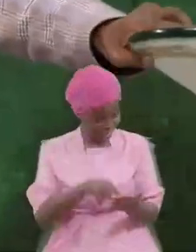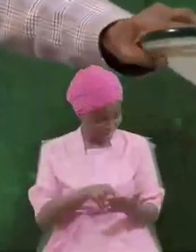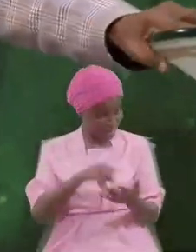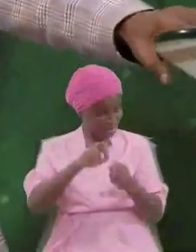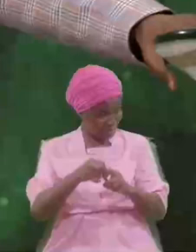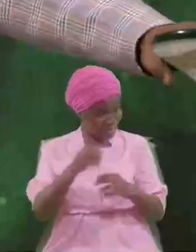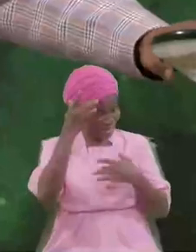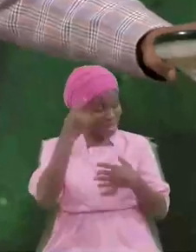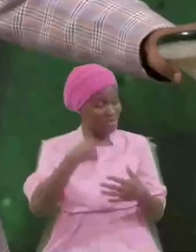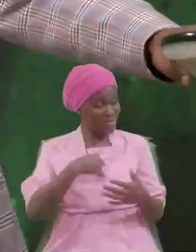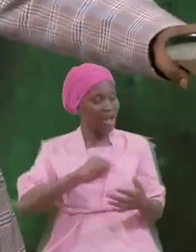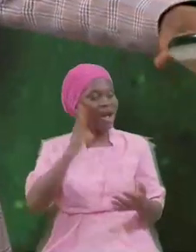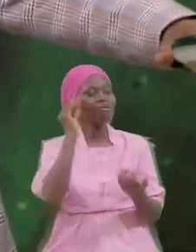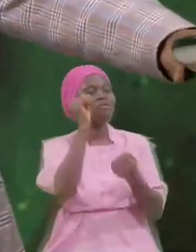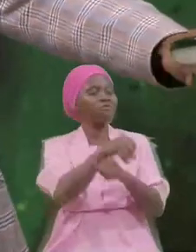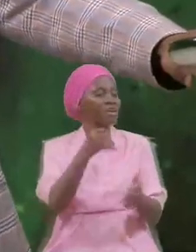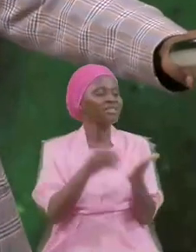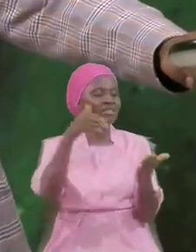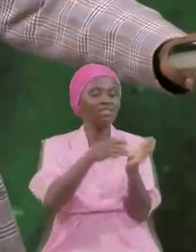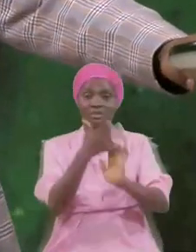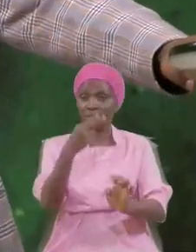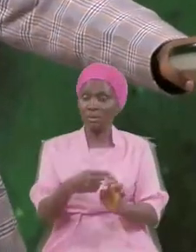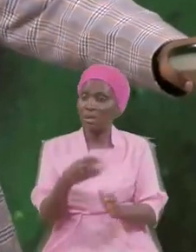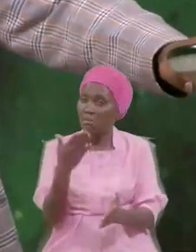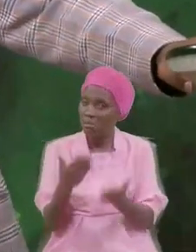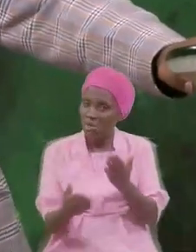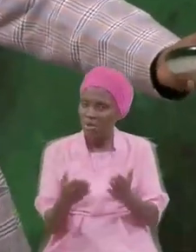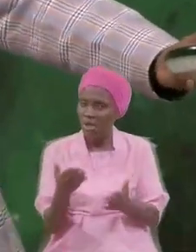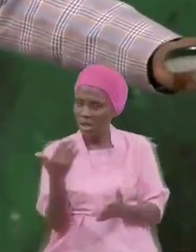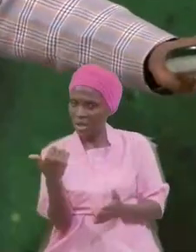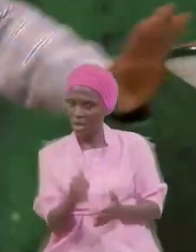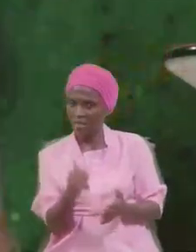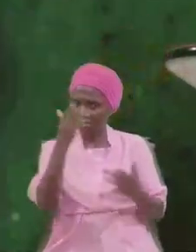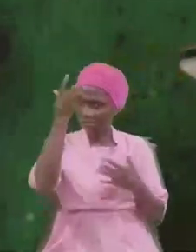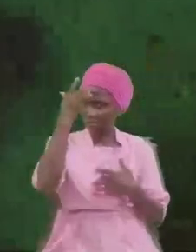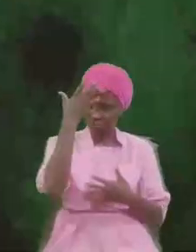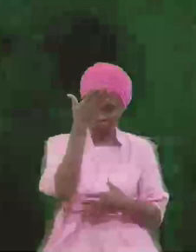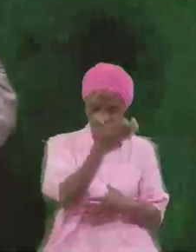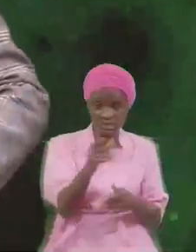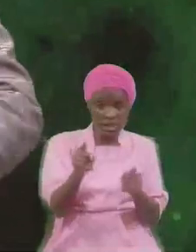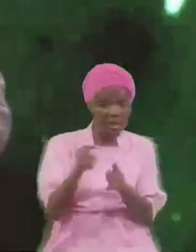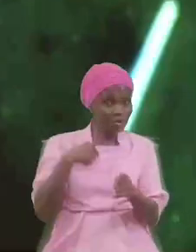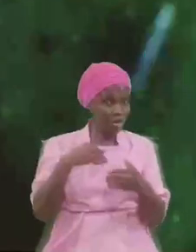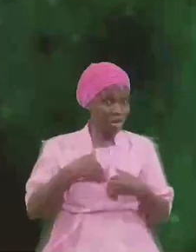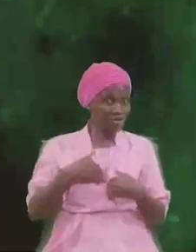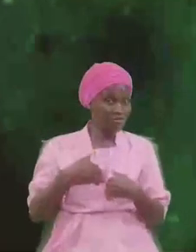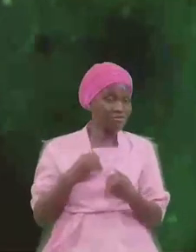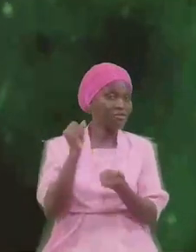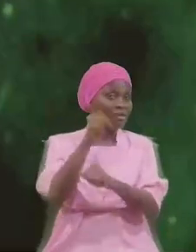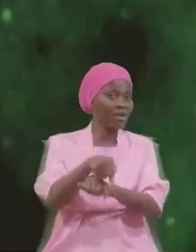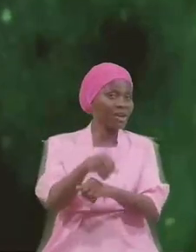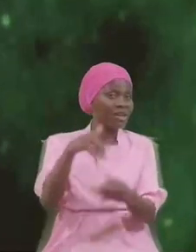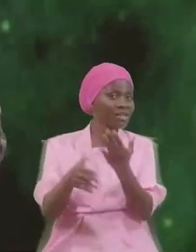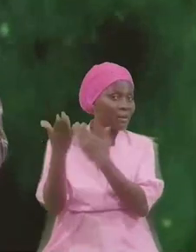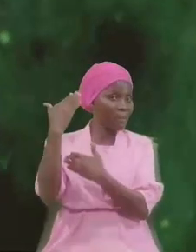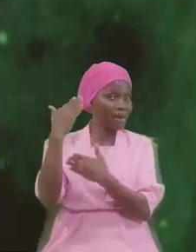vaincre encore. Peut-être il y a eu une maladie, il y a eu une infirmité là-bas. Comme nous avons vaincu dans le passé, ce